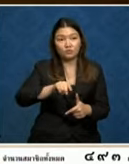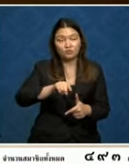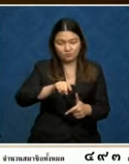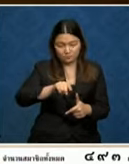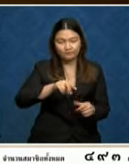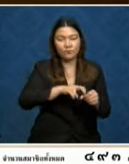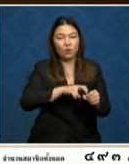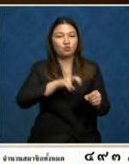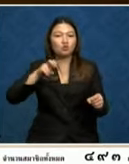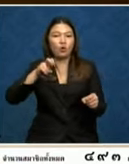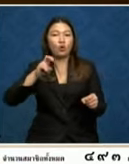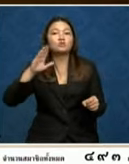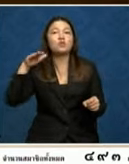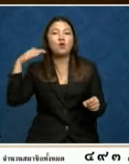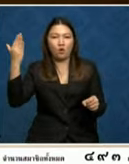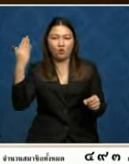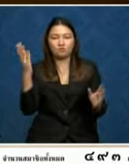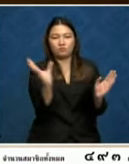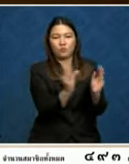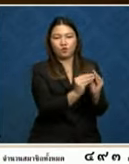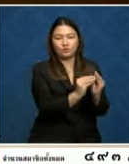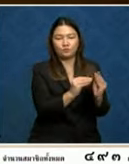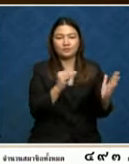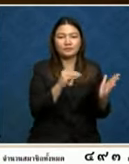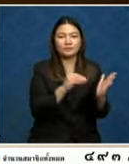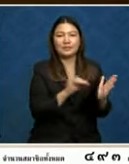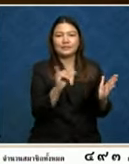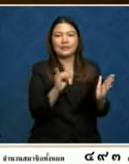สบับนี้ออกจากกวรัดที่ประชุไปก่อน